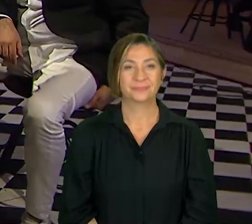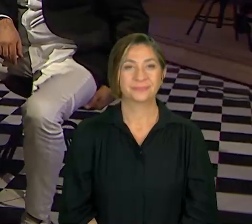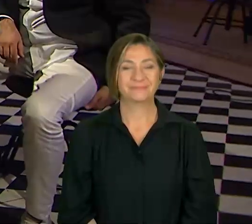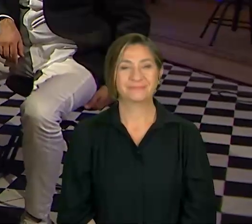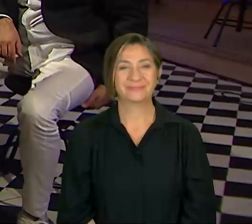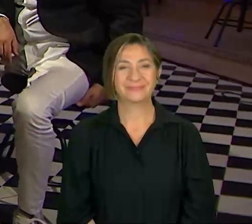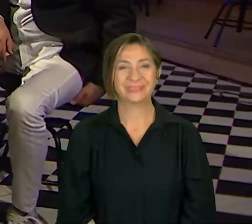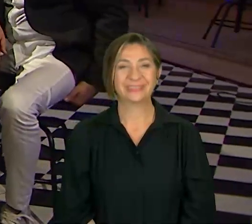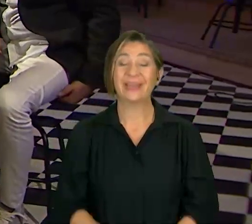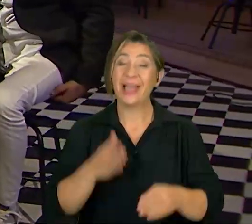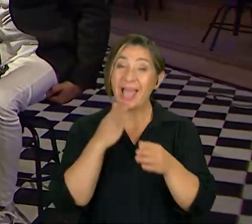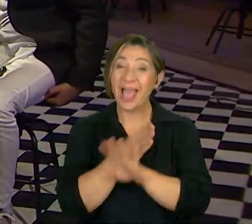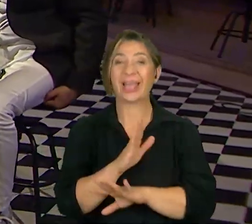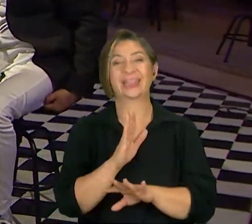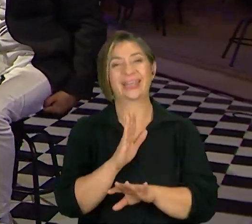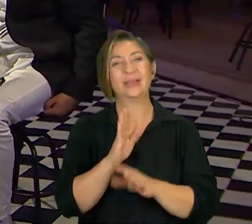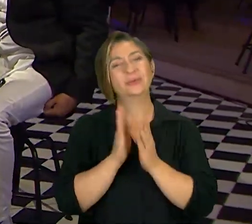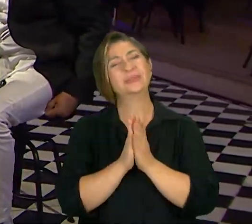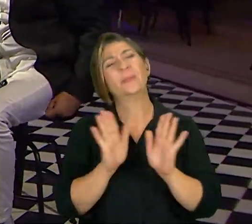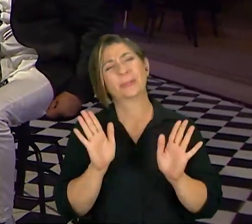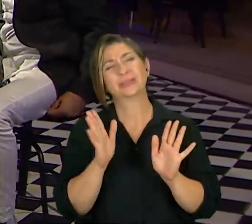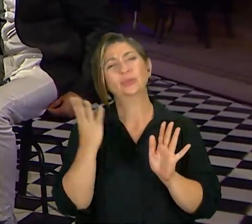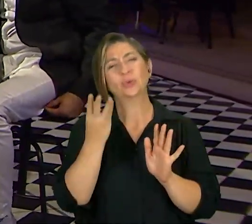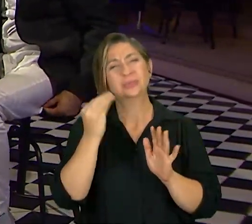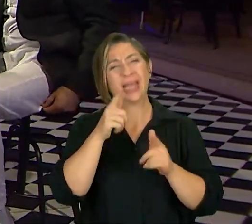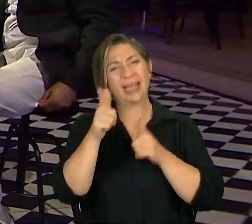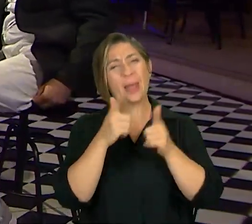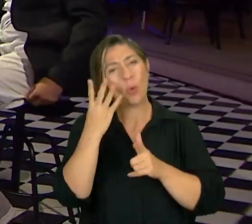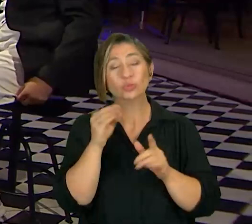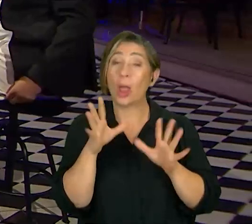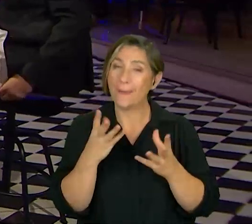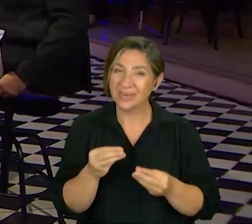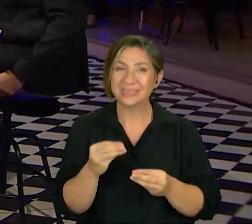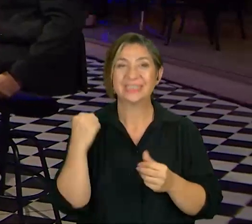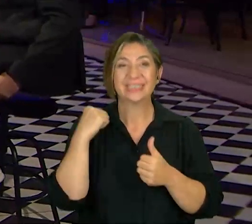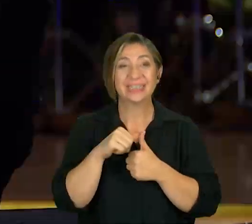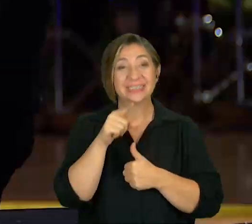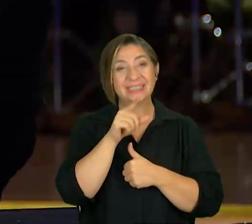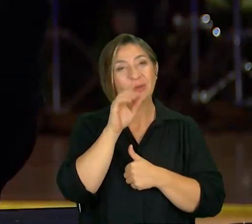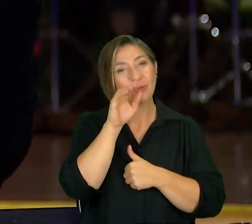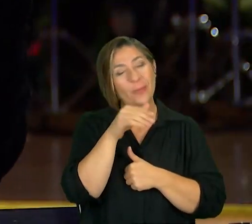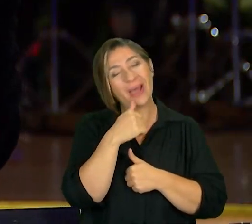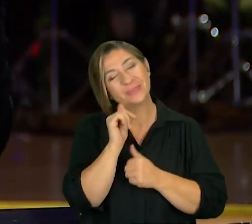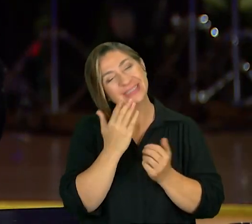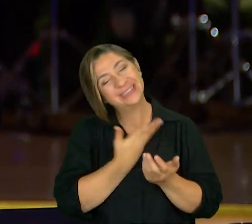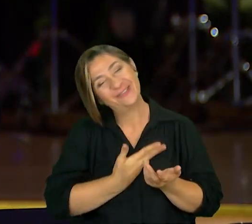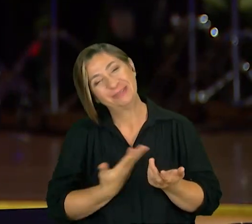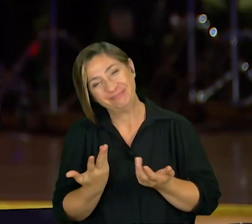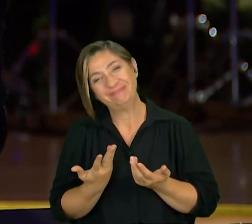Bir dakika duralım. Yani hakikaten şimdi ya kusura bakmayın. Çok güzel bir klip olmuştur herhalde. Yine sana dönüyorum sevgili abi. Kusura